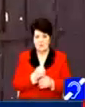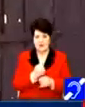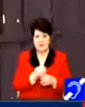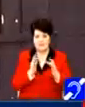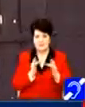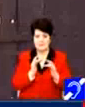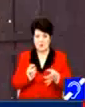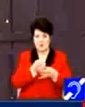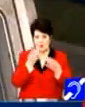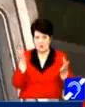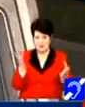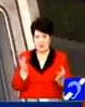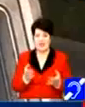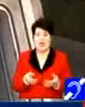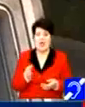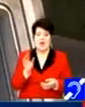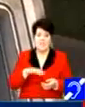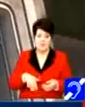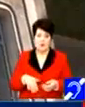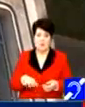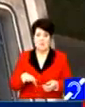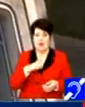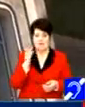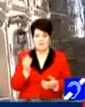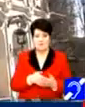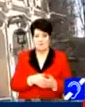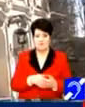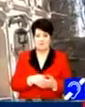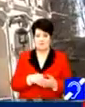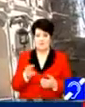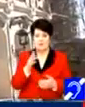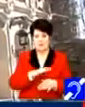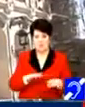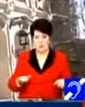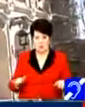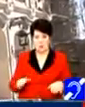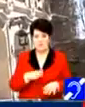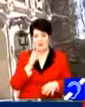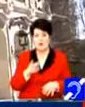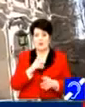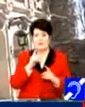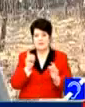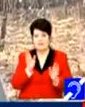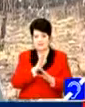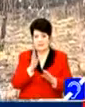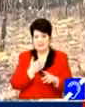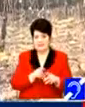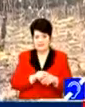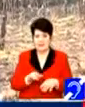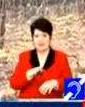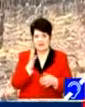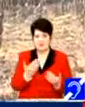Căminul Cultural din Deleni, iar mai apoi un preventoriu TBC pentru copii, destinație pe care o are și astăzi. Când